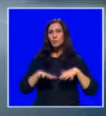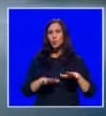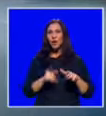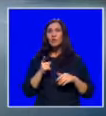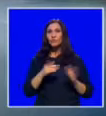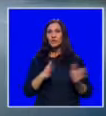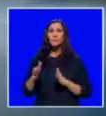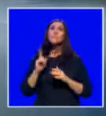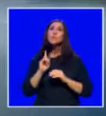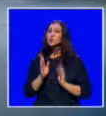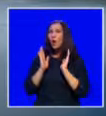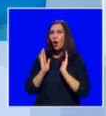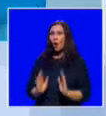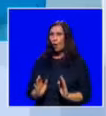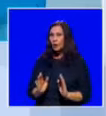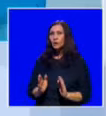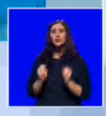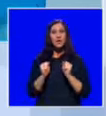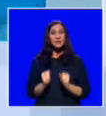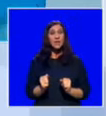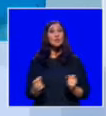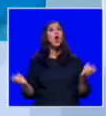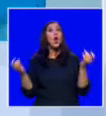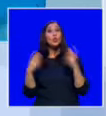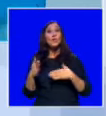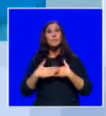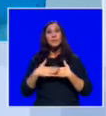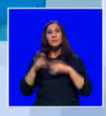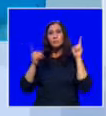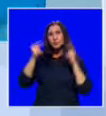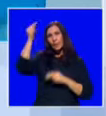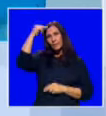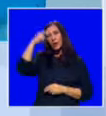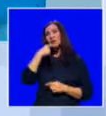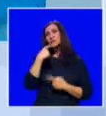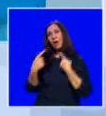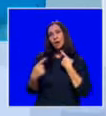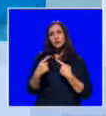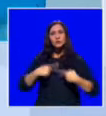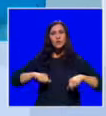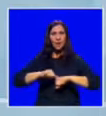конкретни? Може ли да бъдем конкретни? Ще седнете ли отново с ППДБ за разговори за кабинет?